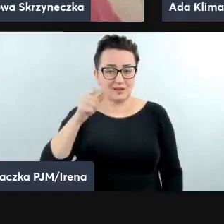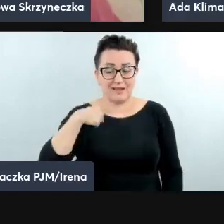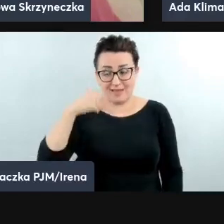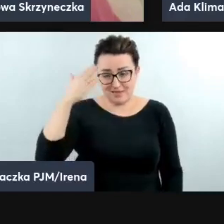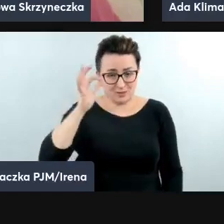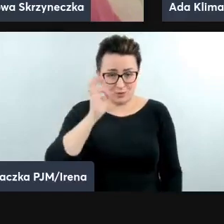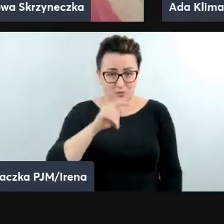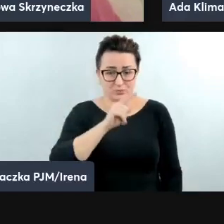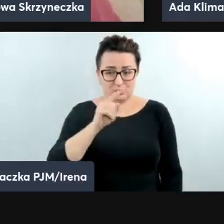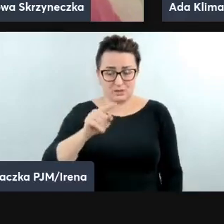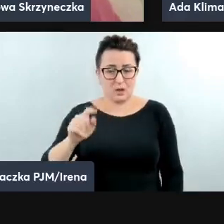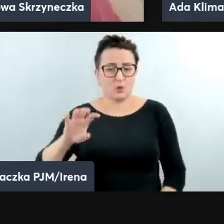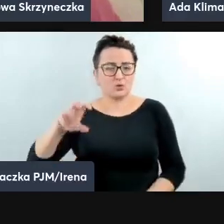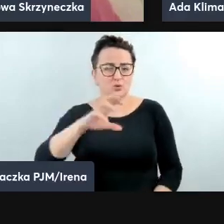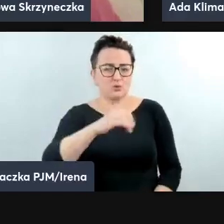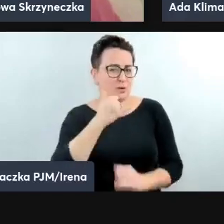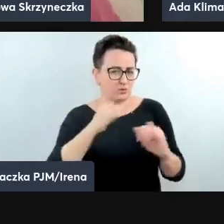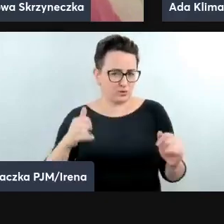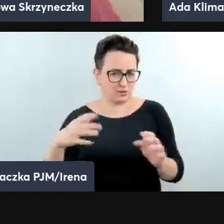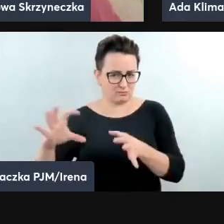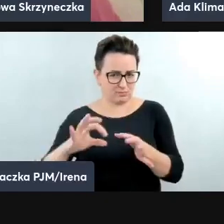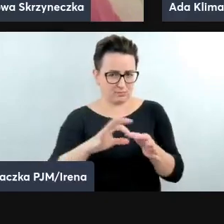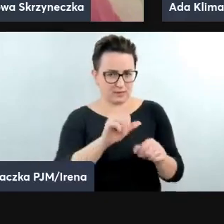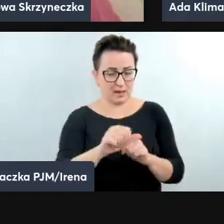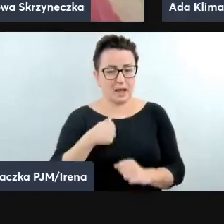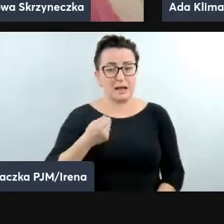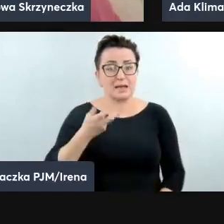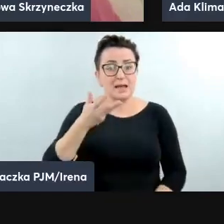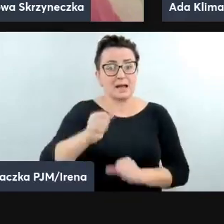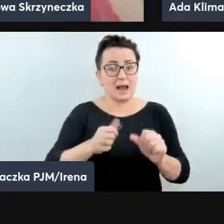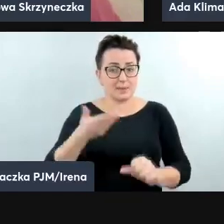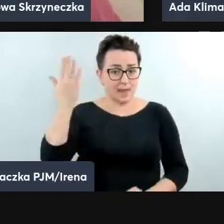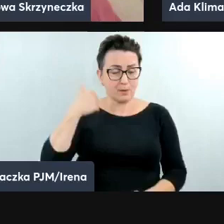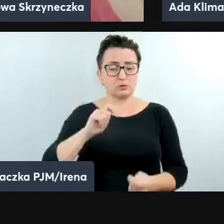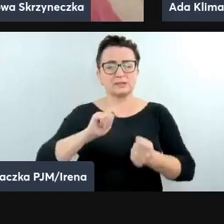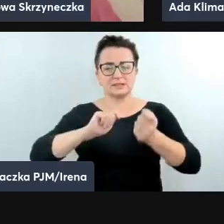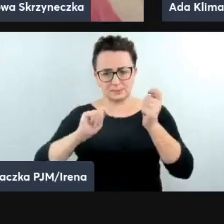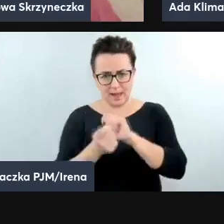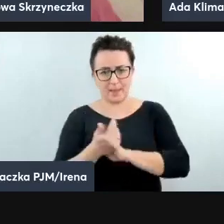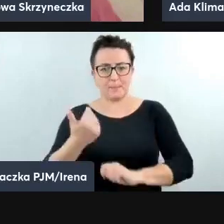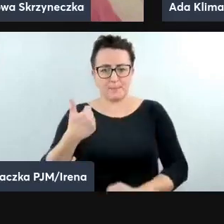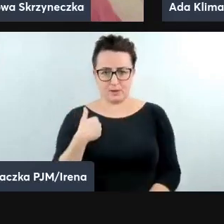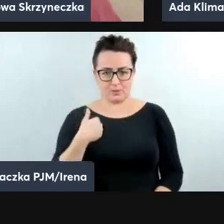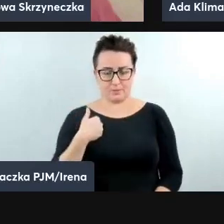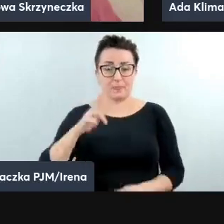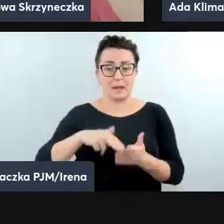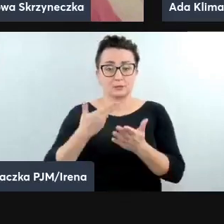że kilka lat temu zaszła pewna zmiana, że tak jak jeszcze 5-6 lat temu dominującą narracją była taka,